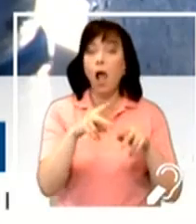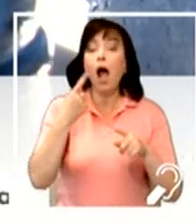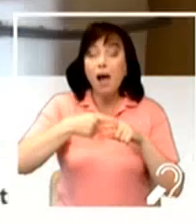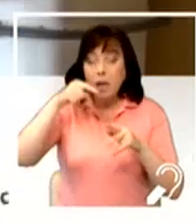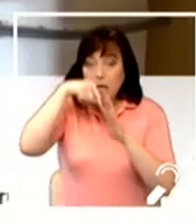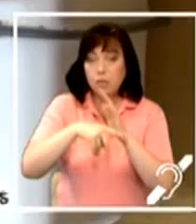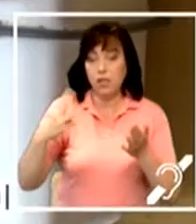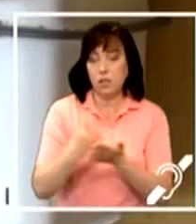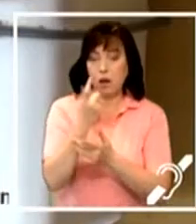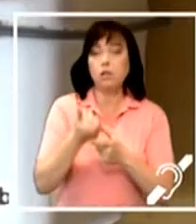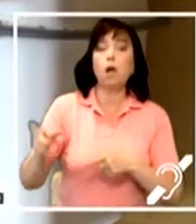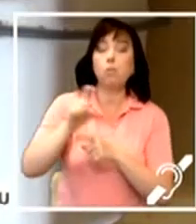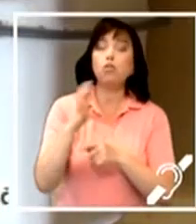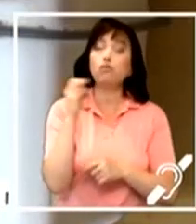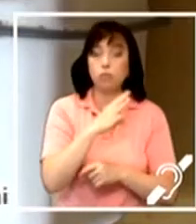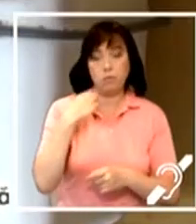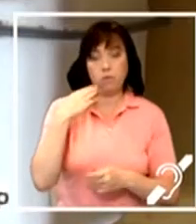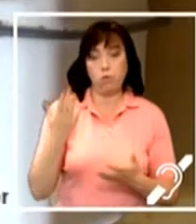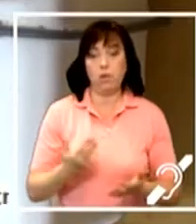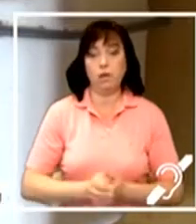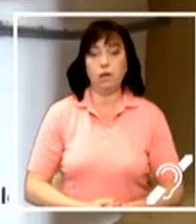de 3 ori mai mare decât în România.